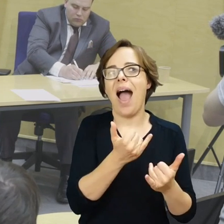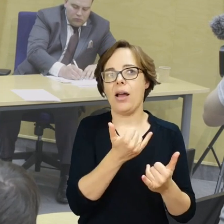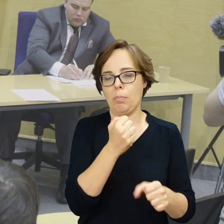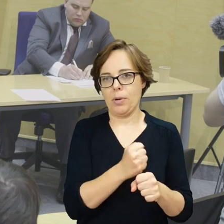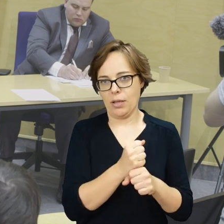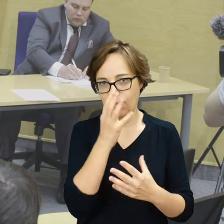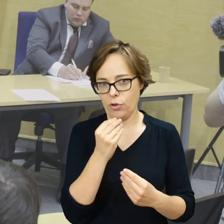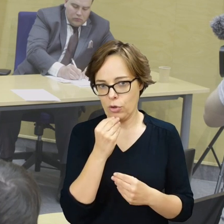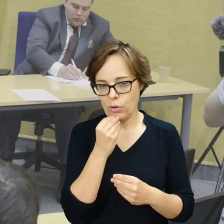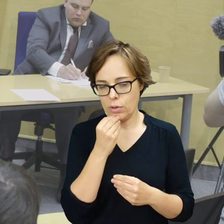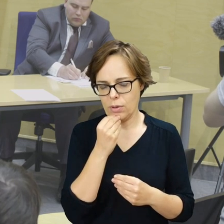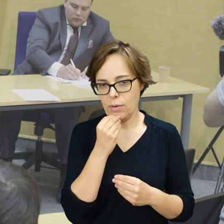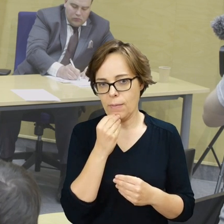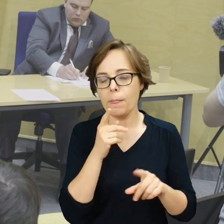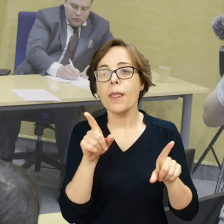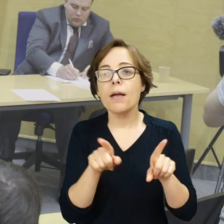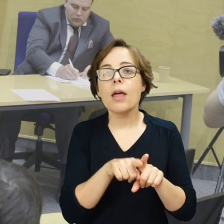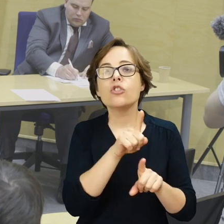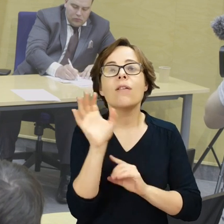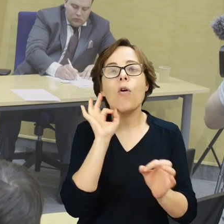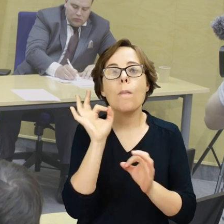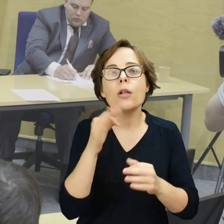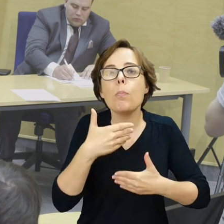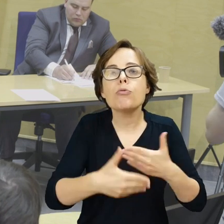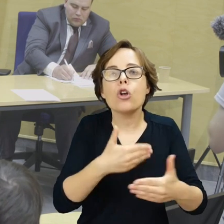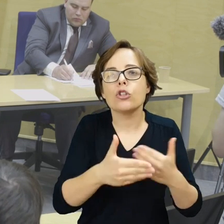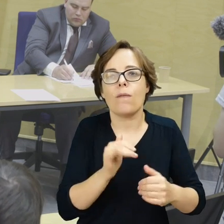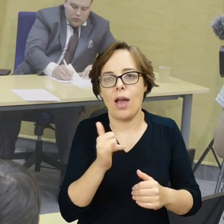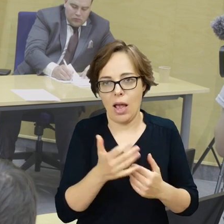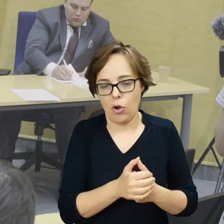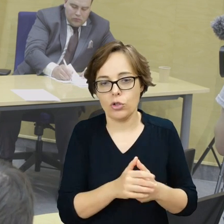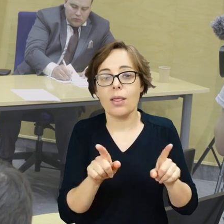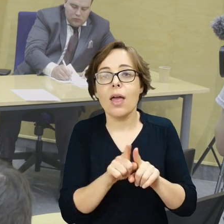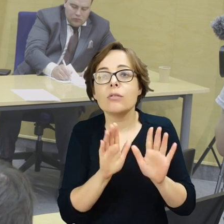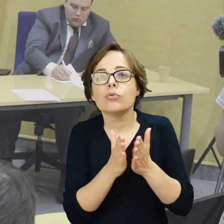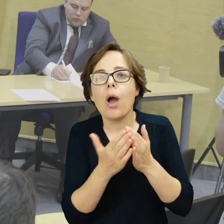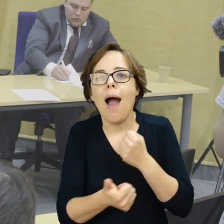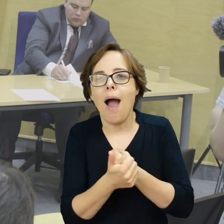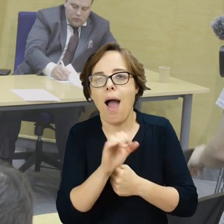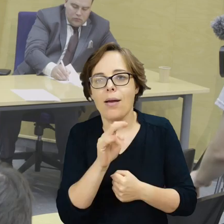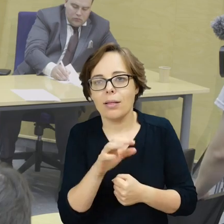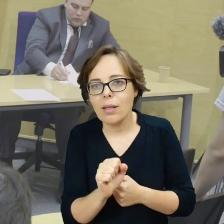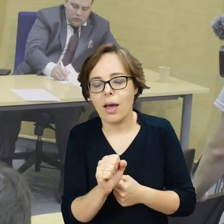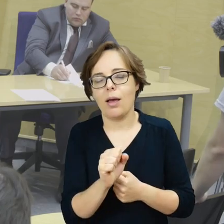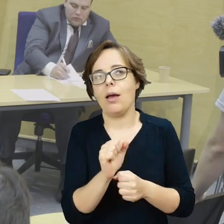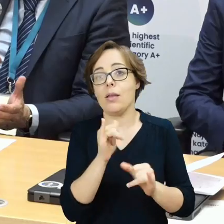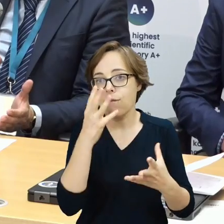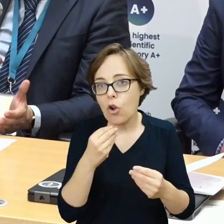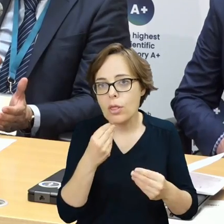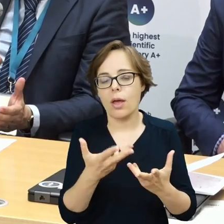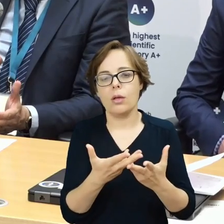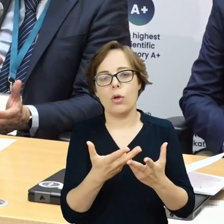ale nazwijmy to kolokwialnie tej informacji procesowej, konstrukcji akt, tego, co trafia w ramach tych spraw pod